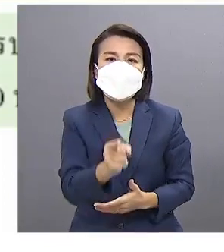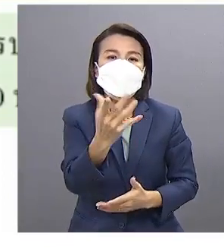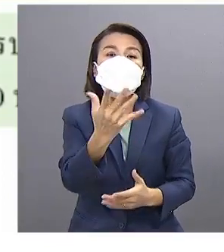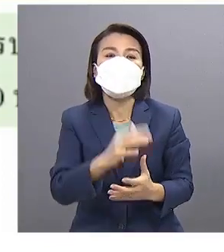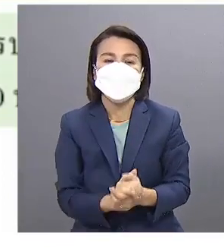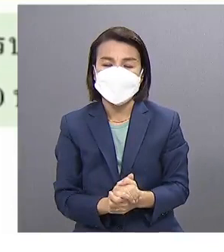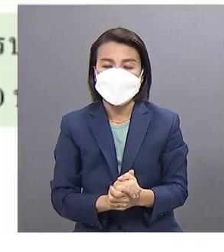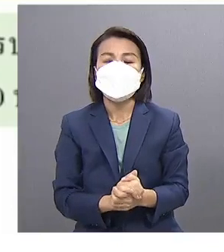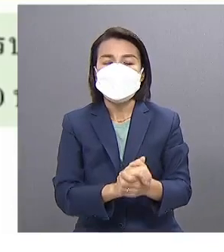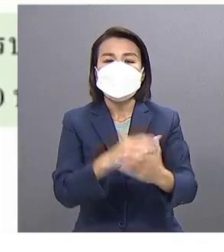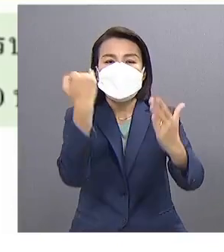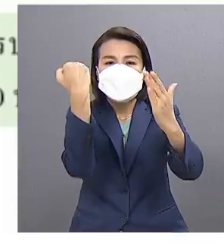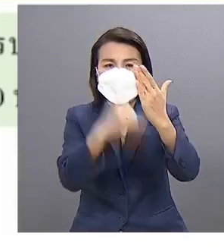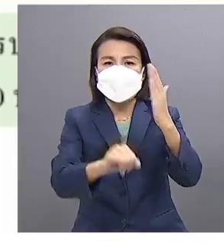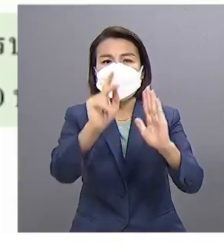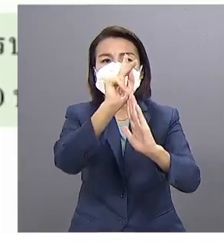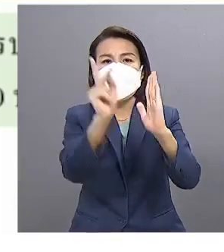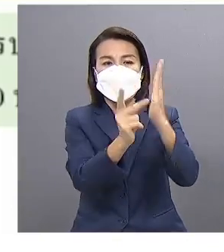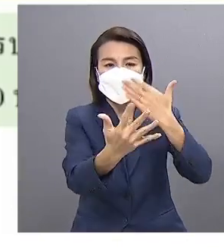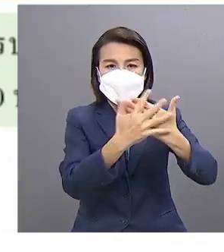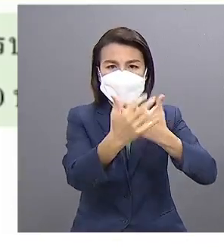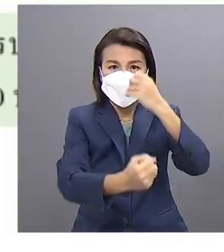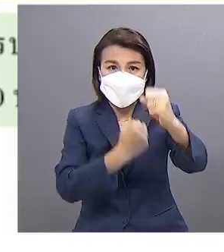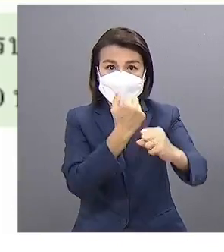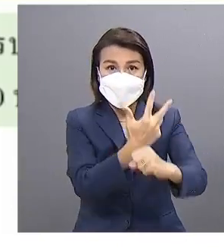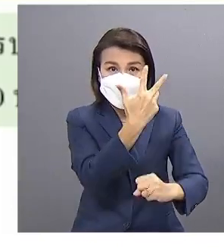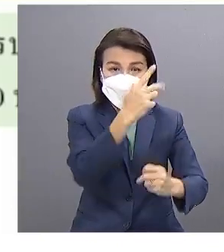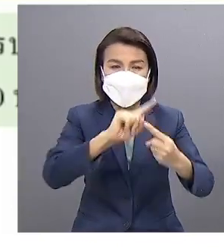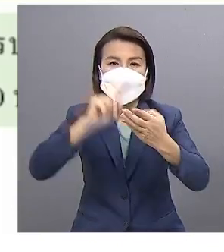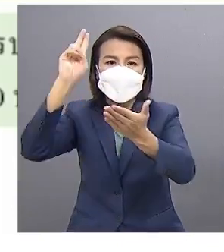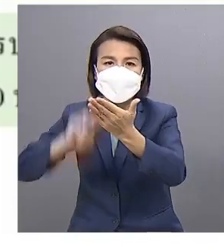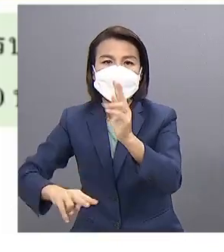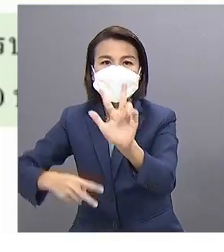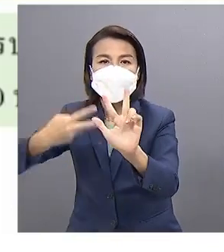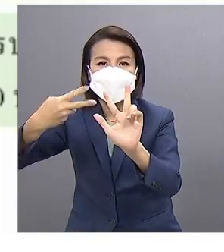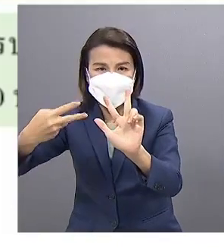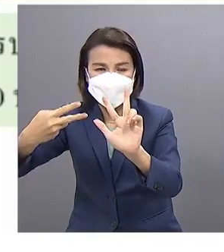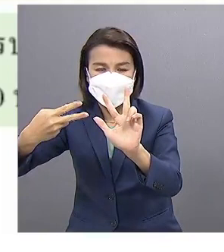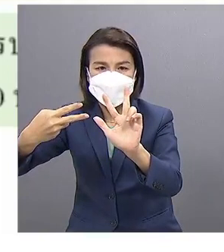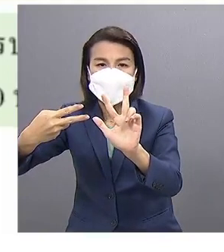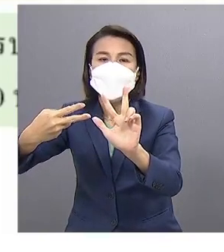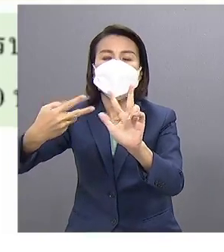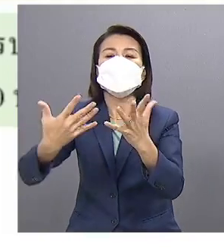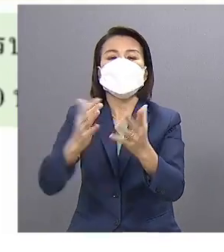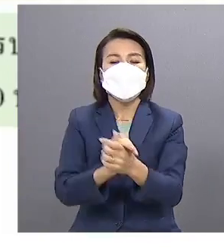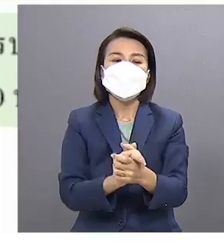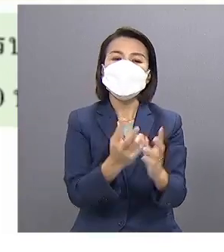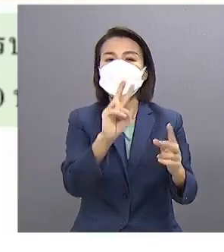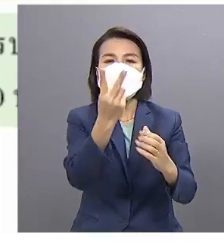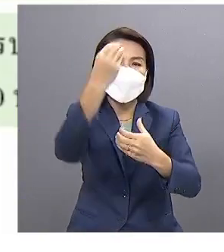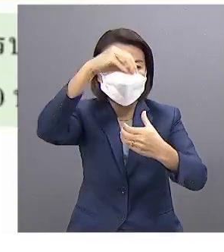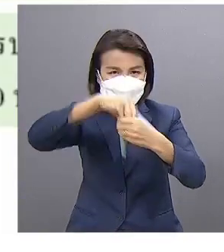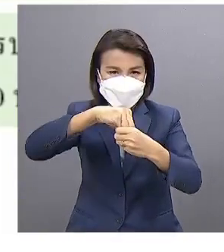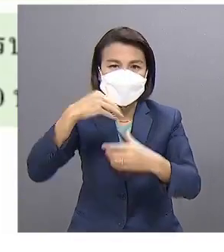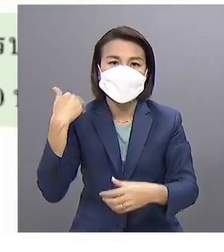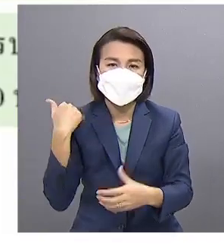ำคุกไม่เกิน3ปีหรือปรับไม่เกิน 30,000 บาทหรือทั้งจำและปรับ นะคะอันนี้ก็จะเป็นเรื่องของโทษนะคะแ